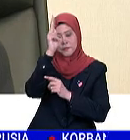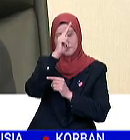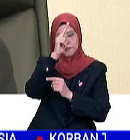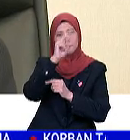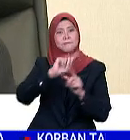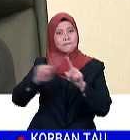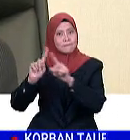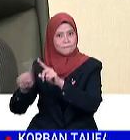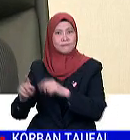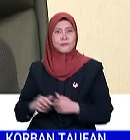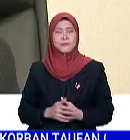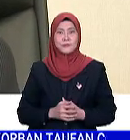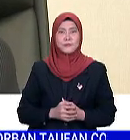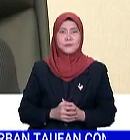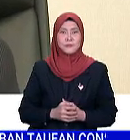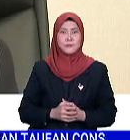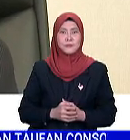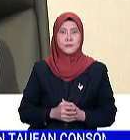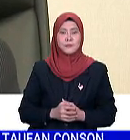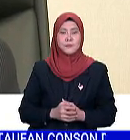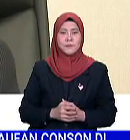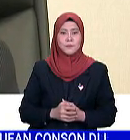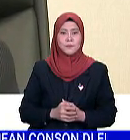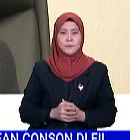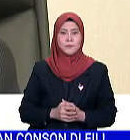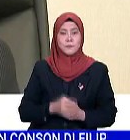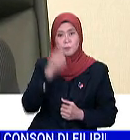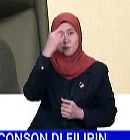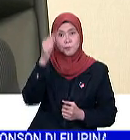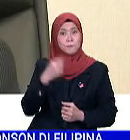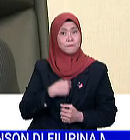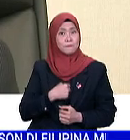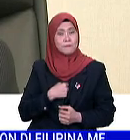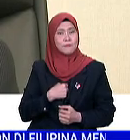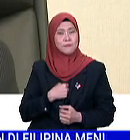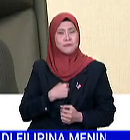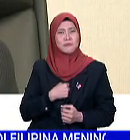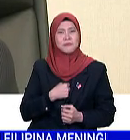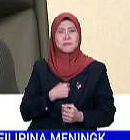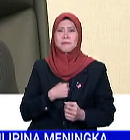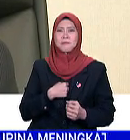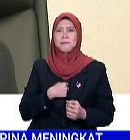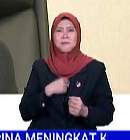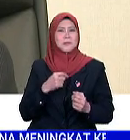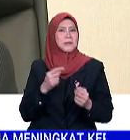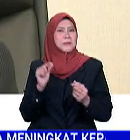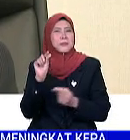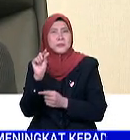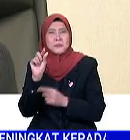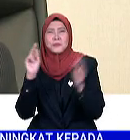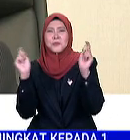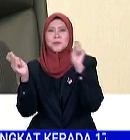sebagainya Itu kedudukan bagi saya tidak banyak perubahan dan